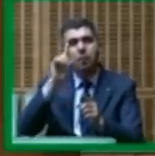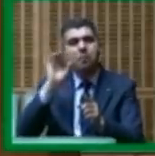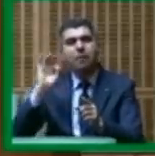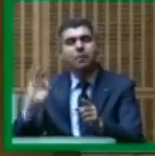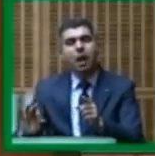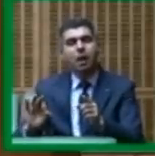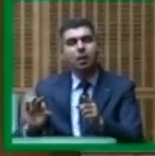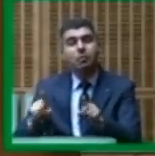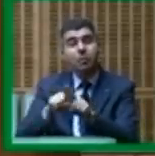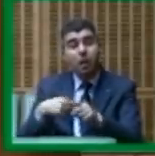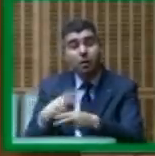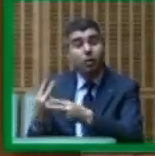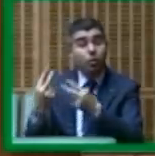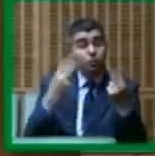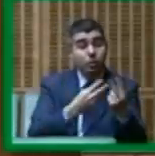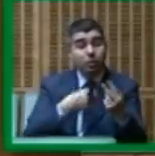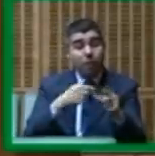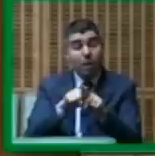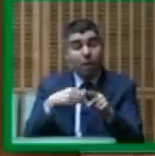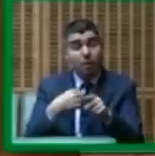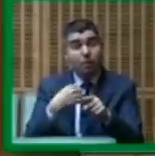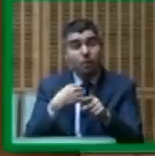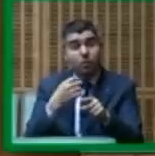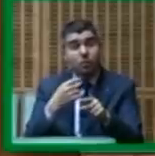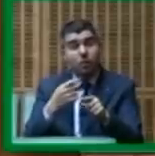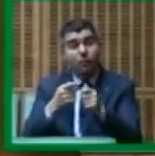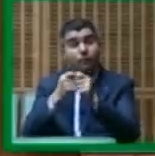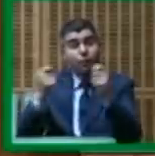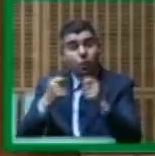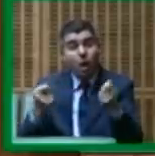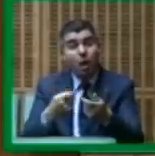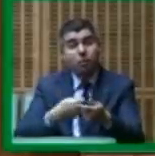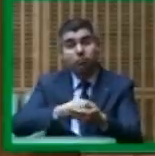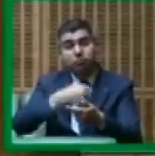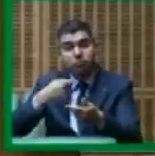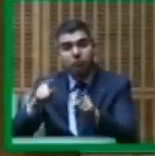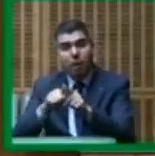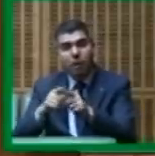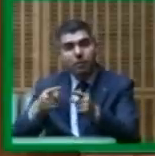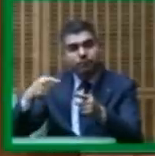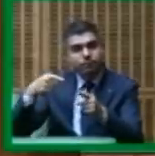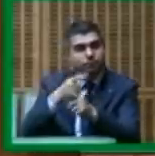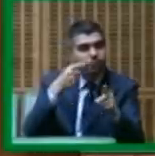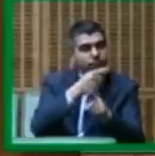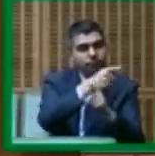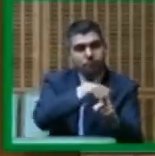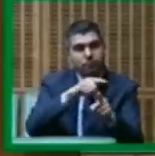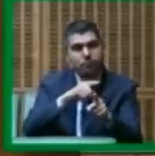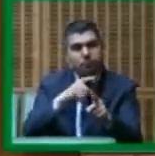حنا ماشي جينا لهنا باش بعض الجرائد يتكلموا فينا مزيان، راه جينا باش تصحح